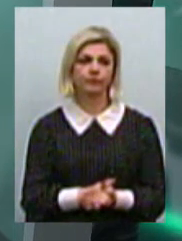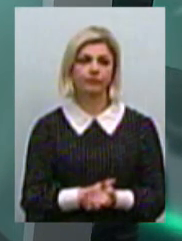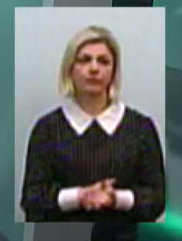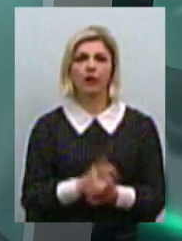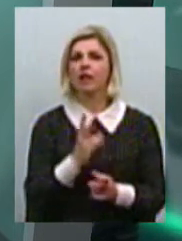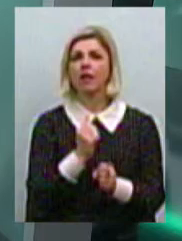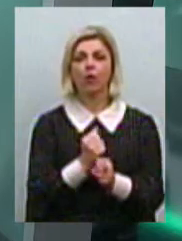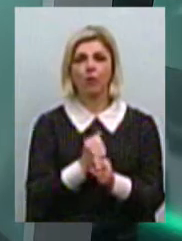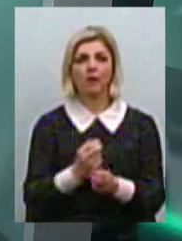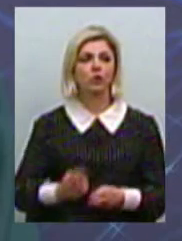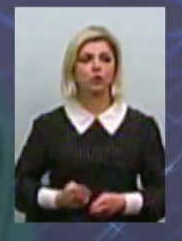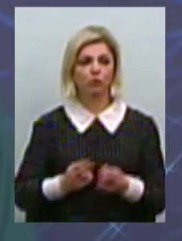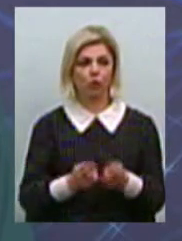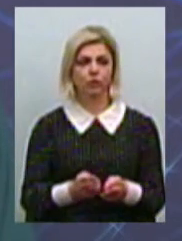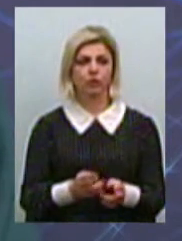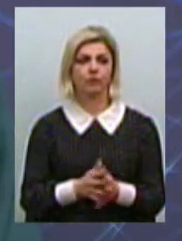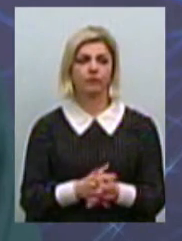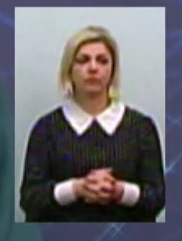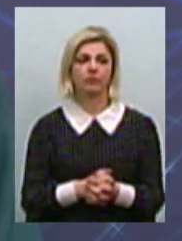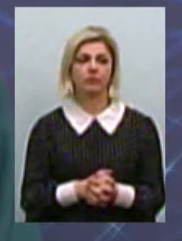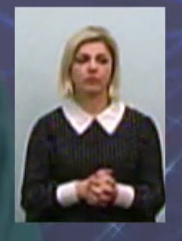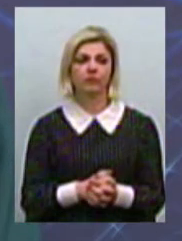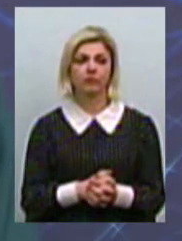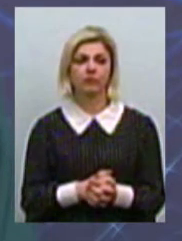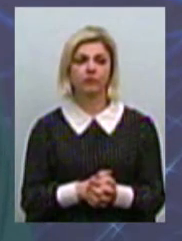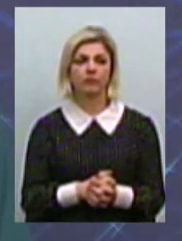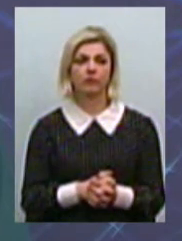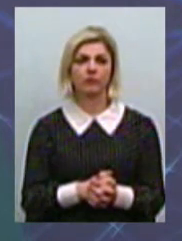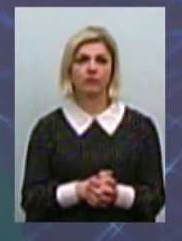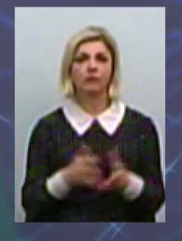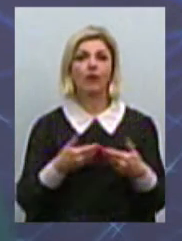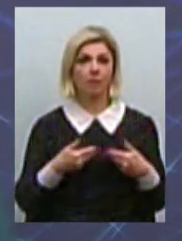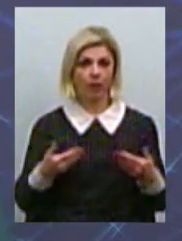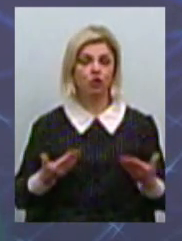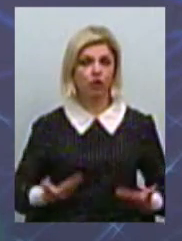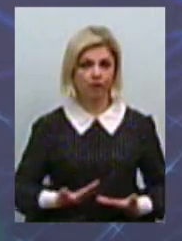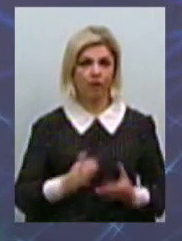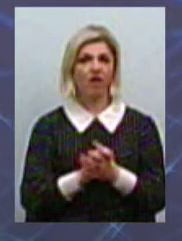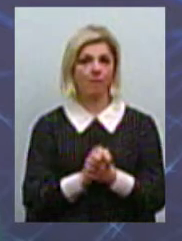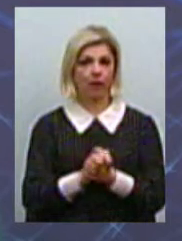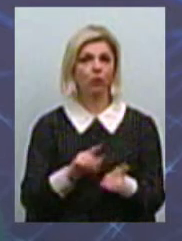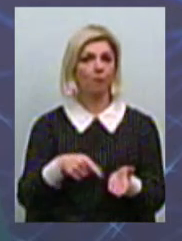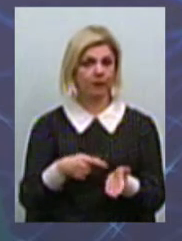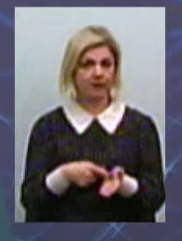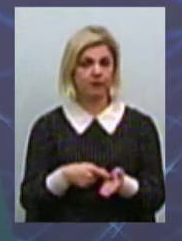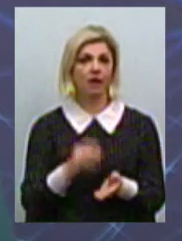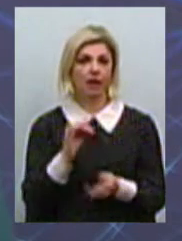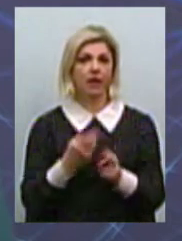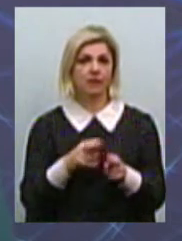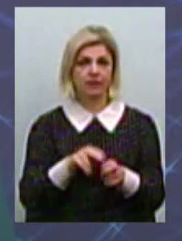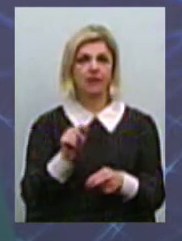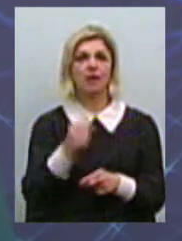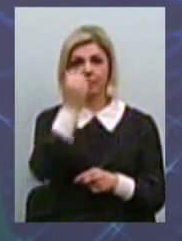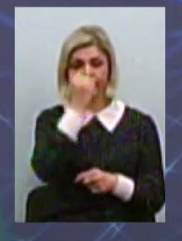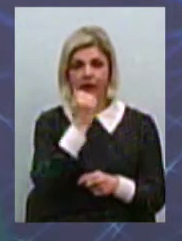злочини. Коментарського часу нема. Да. Ми живемо в мирному місті, і це завдяки